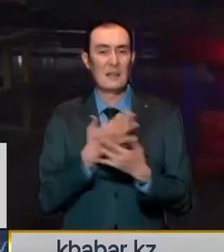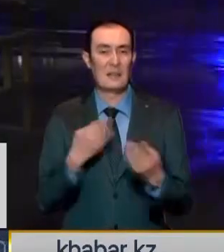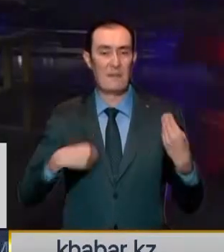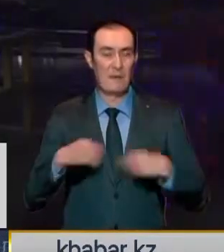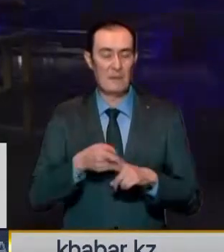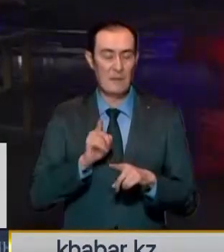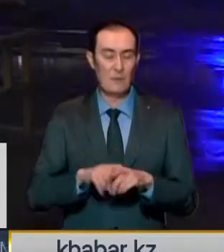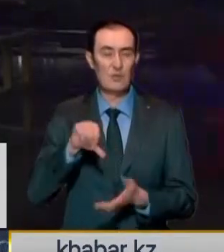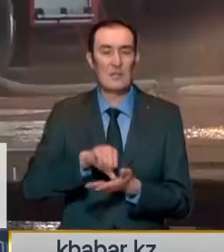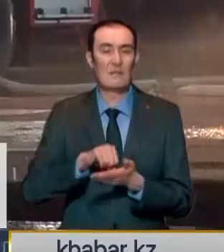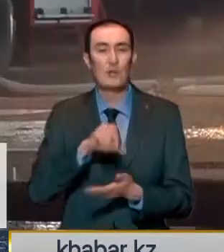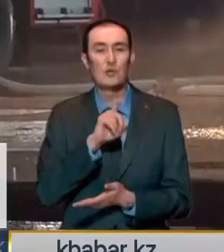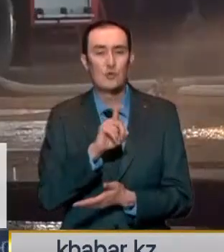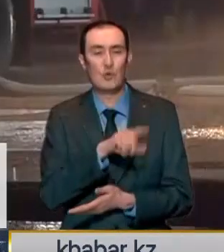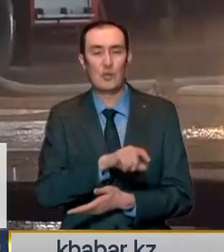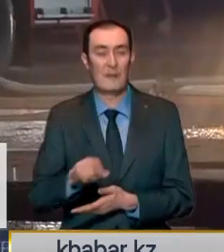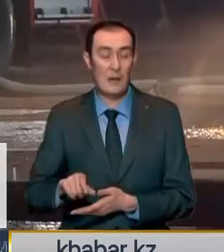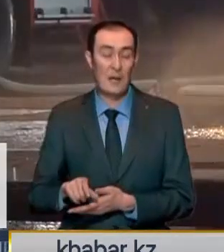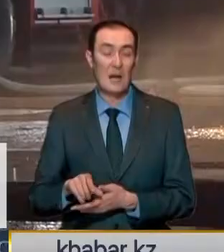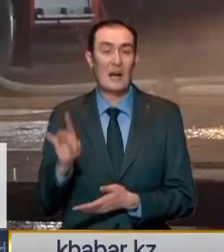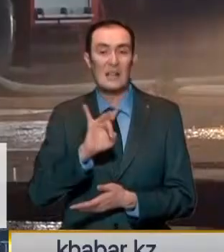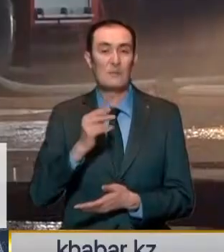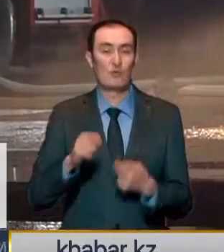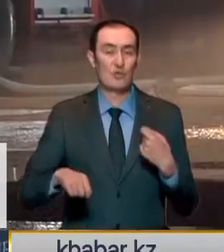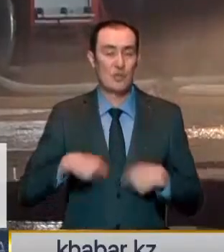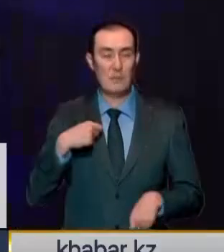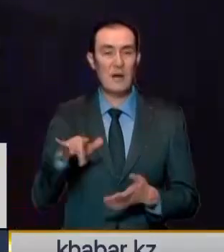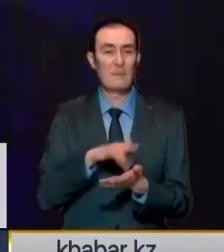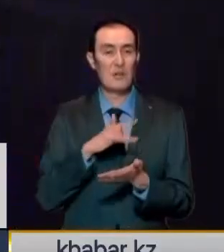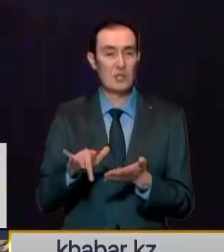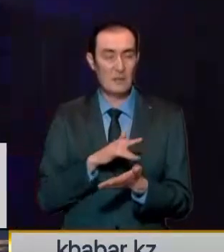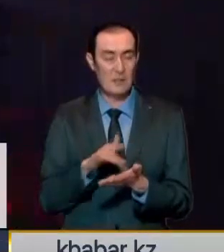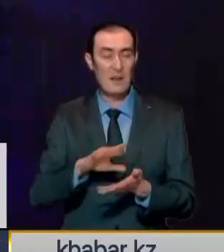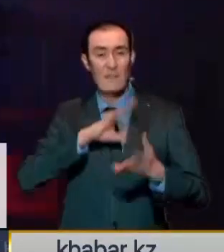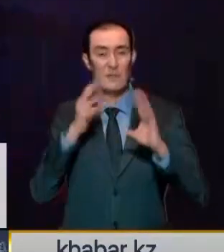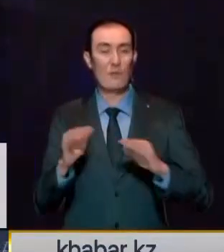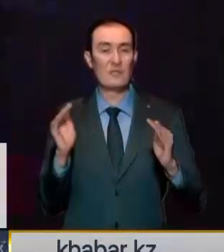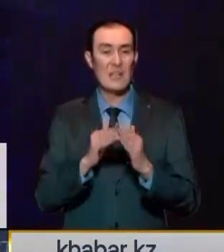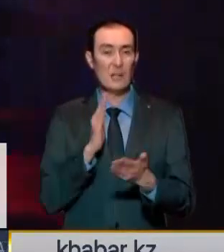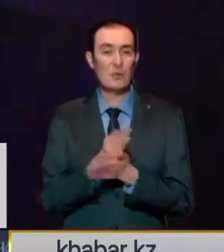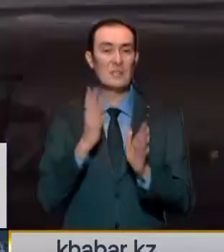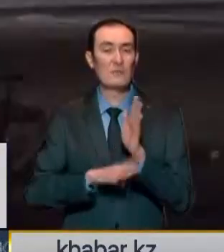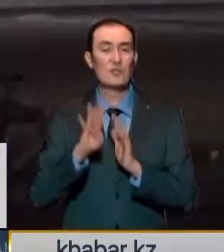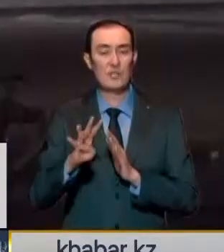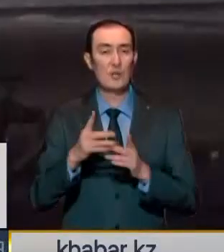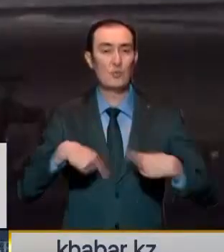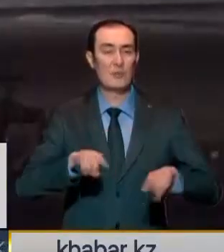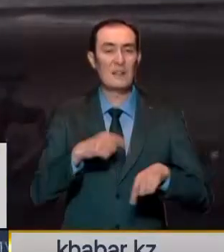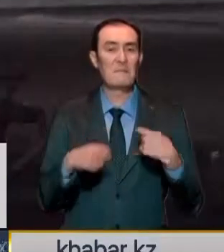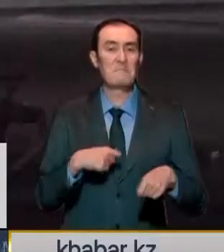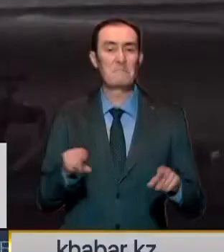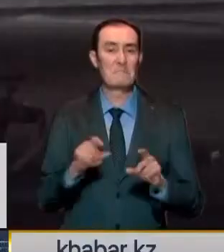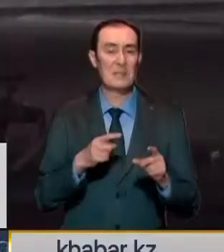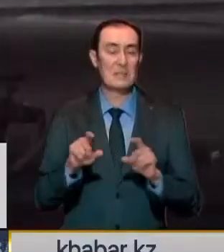огня участвовала почти сотня спасателей. Размер ущерба еще подсчитывается. Всего в здании располагается 94 субъекта